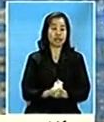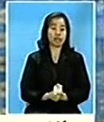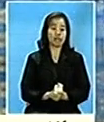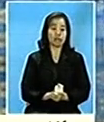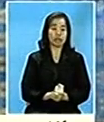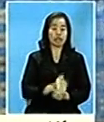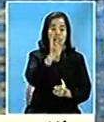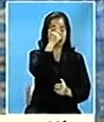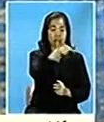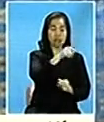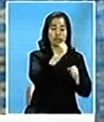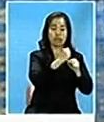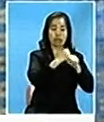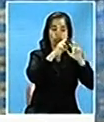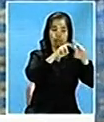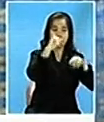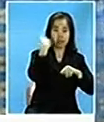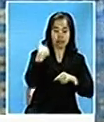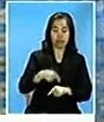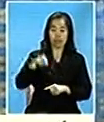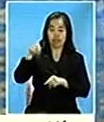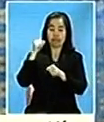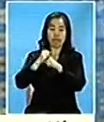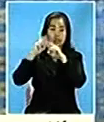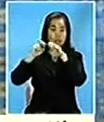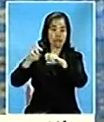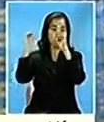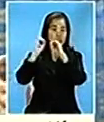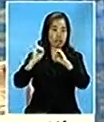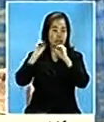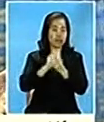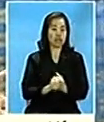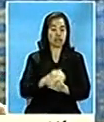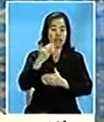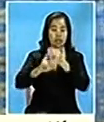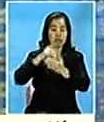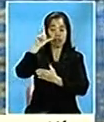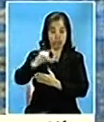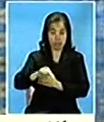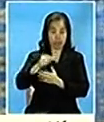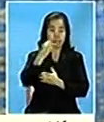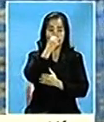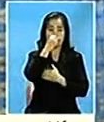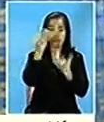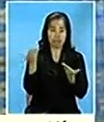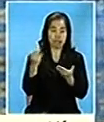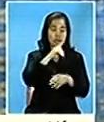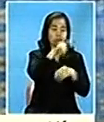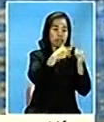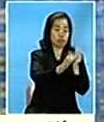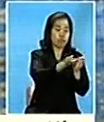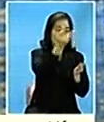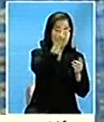เขาทำวิจัยอีกร้านหนึ่งไม่เคยทำขายถูกก็ไม่มีคนกินขายแพงมีคนดื่